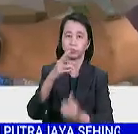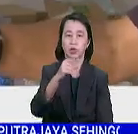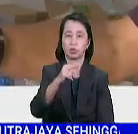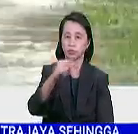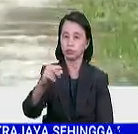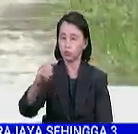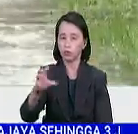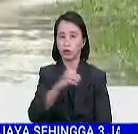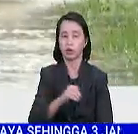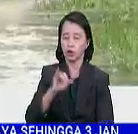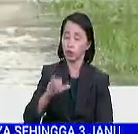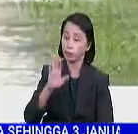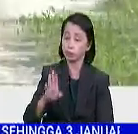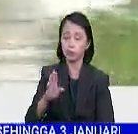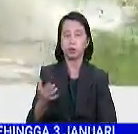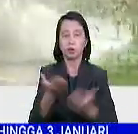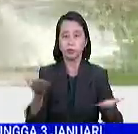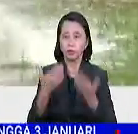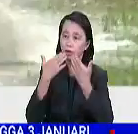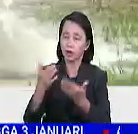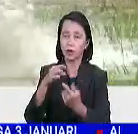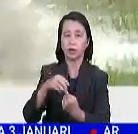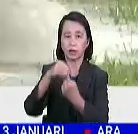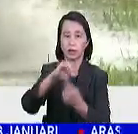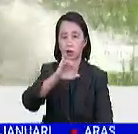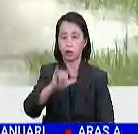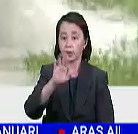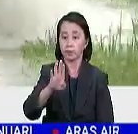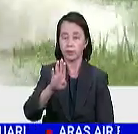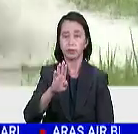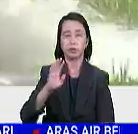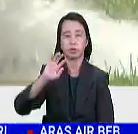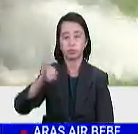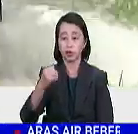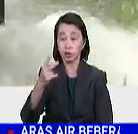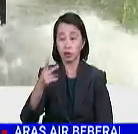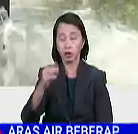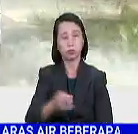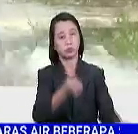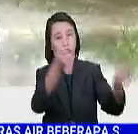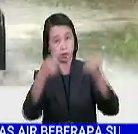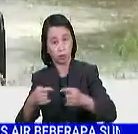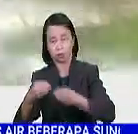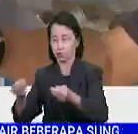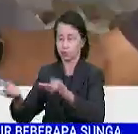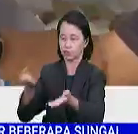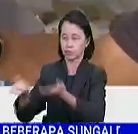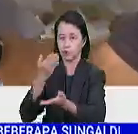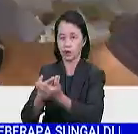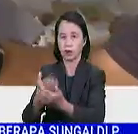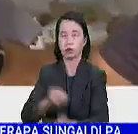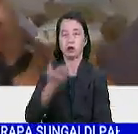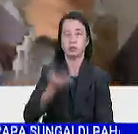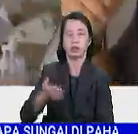dan webiste 4 dan terutama WB kebajikan juga telah turun untuk memberikan penghematan yang terbaik dan berangan